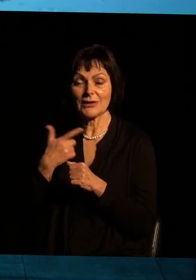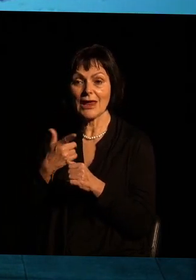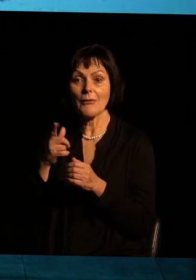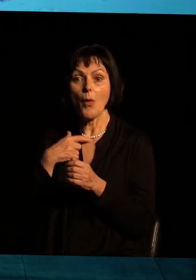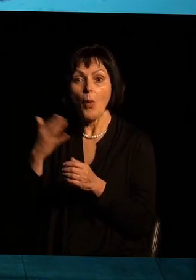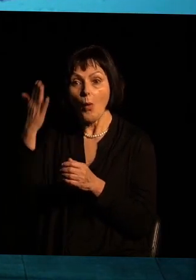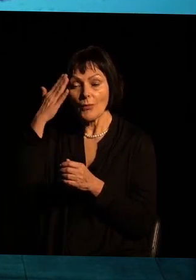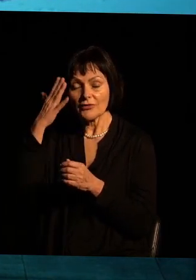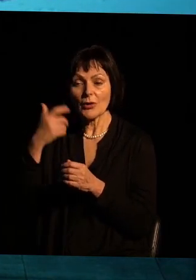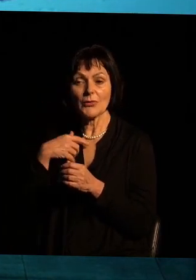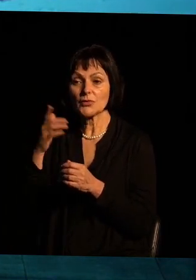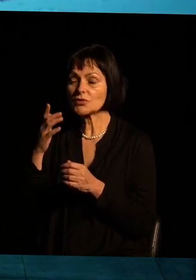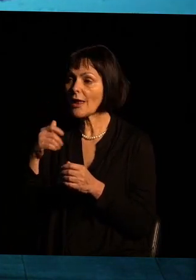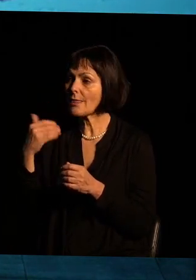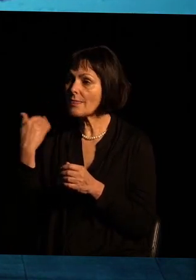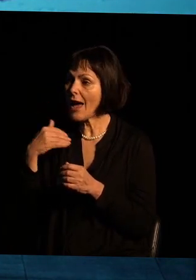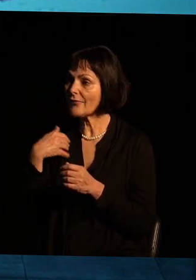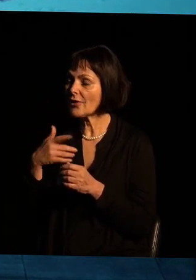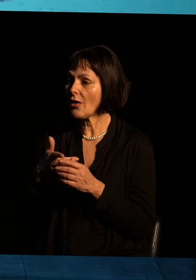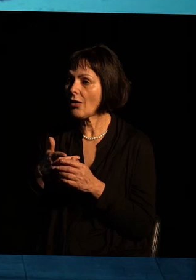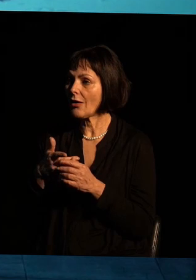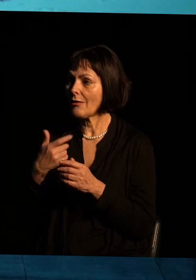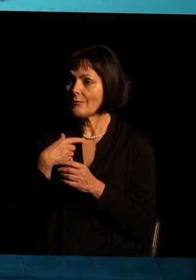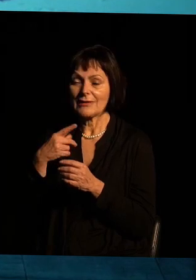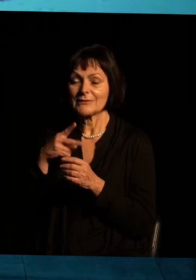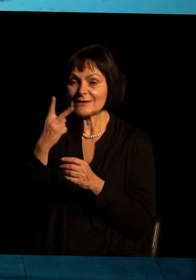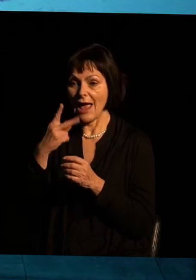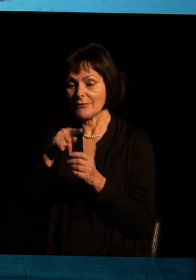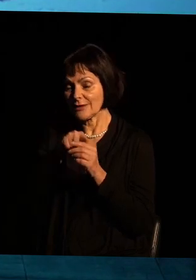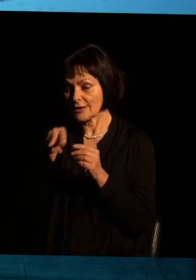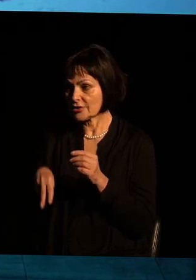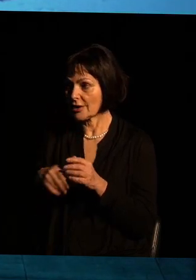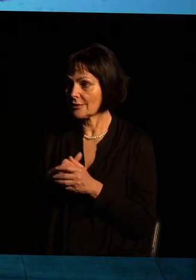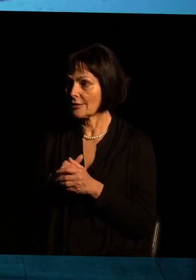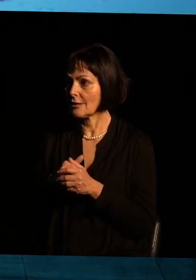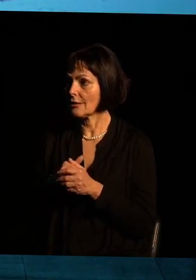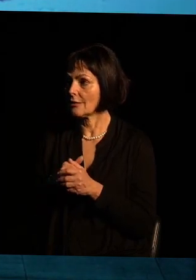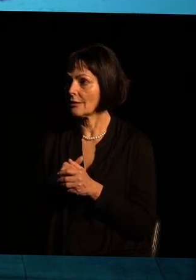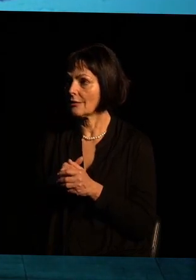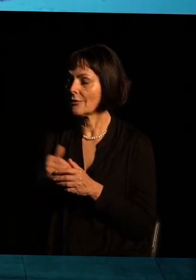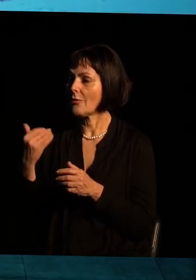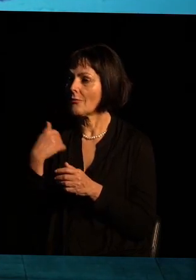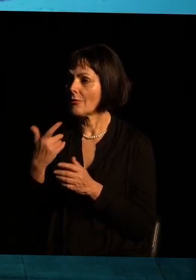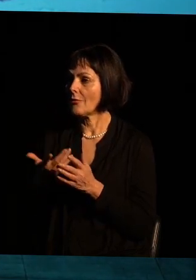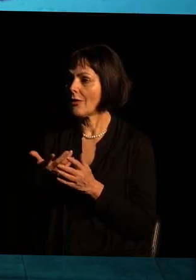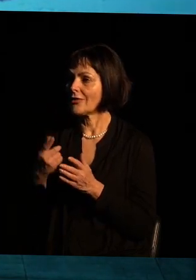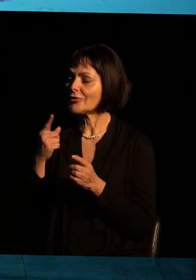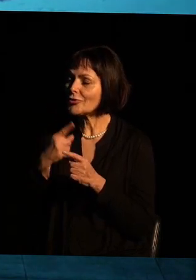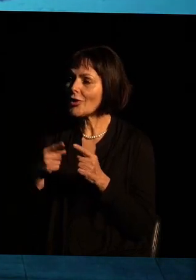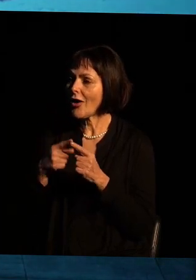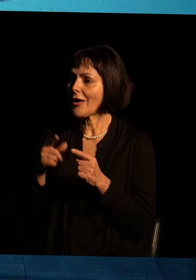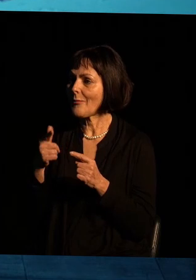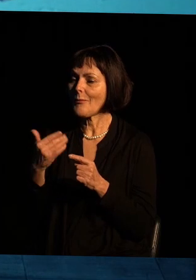moje umiejętności, to oczywiście bym nie zszedł samodzielnie. No ale to było tak, no, troszkę